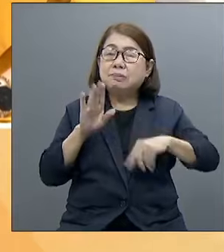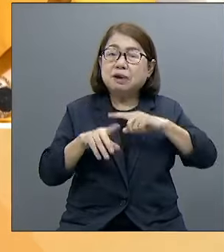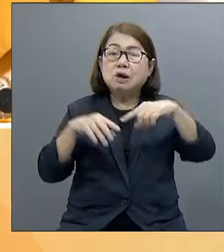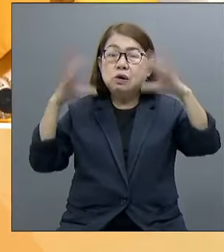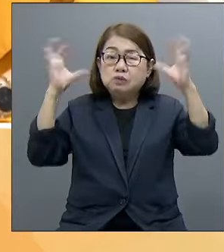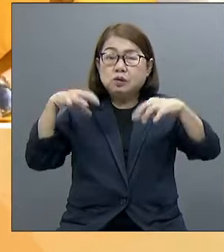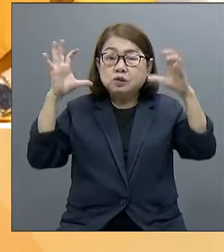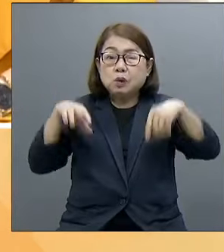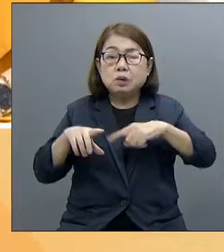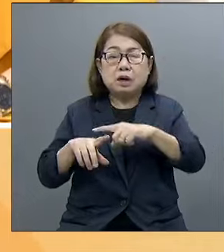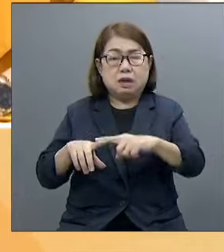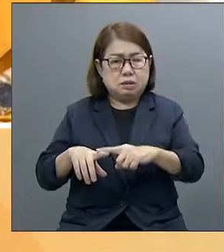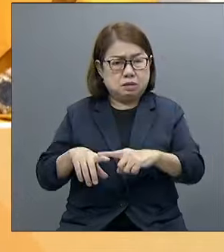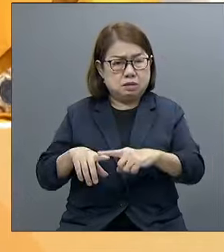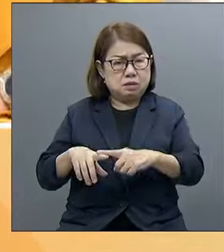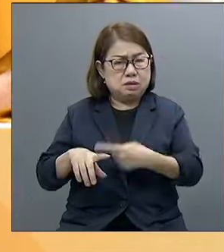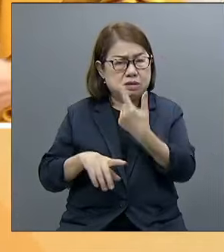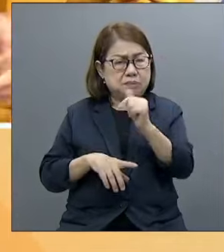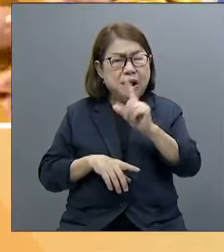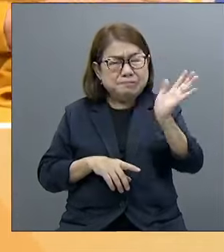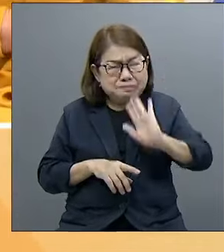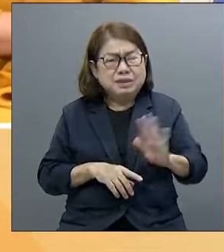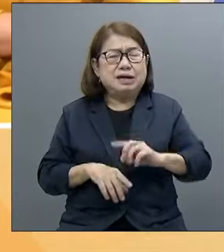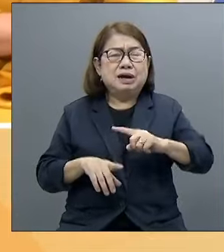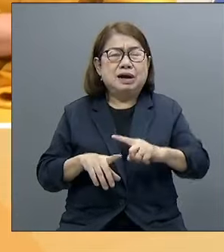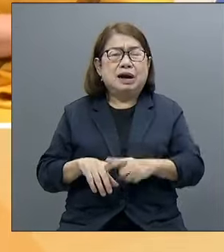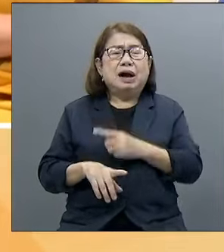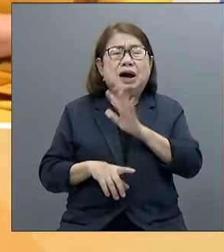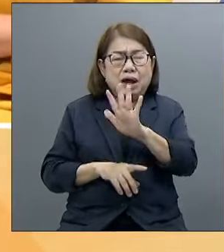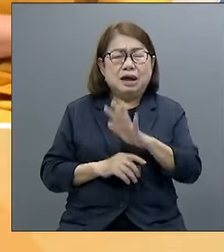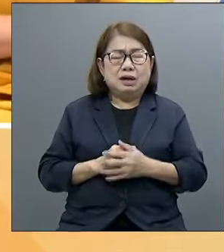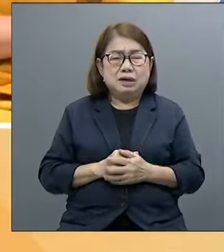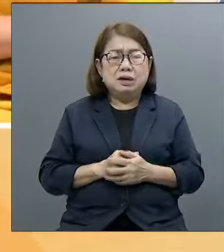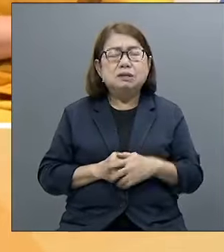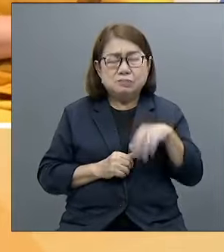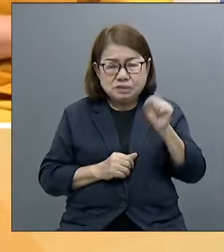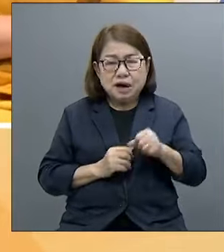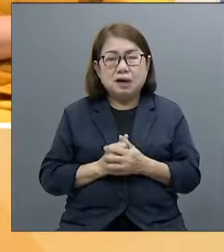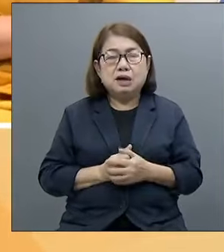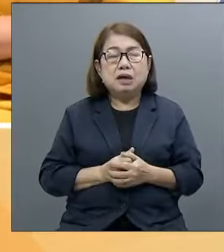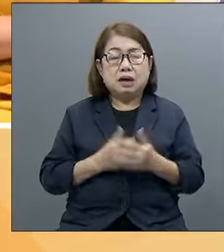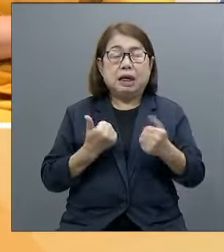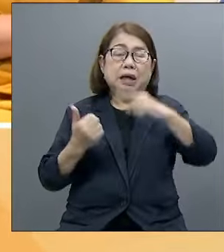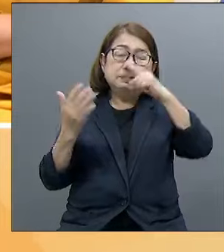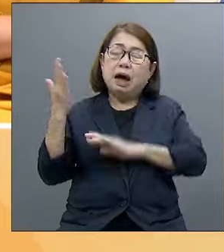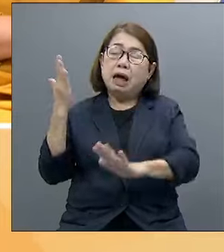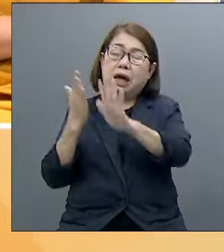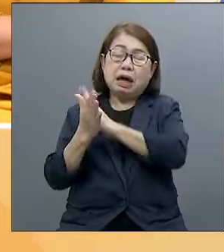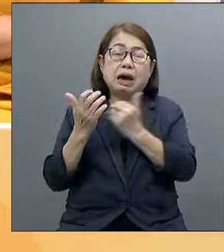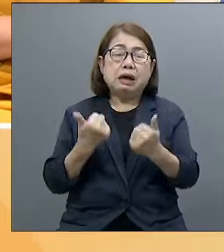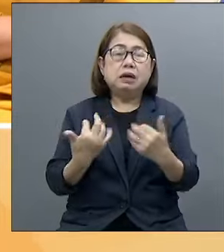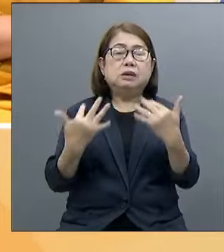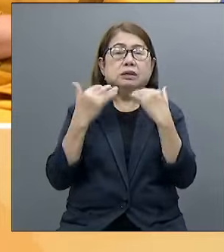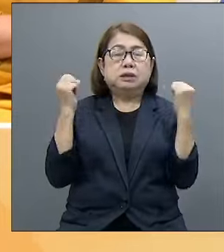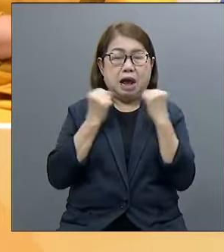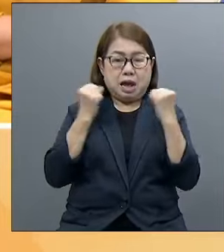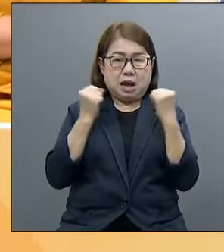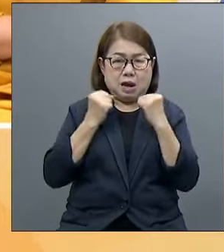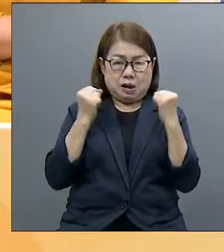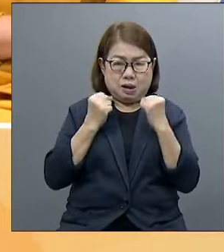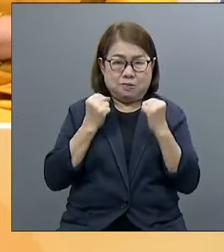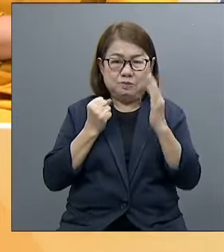ภาคม พฤษภาคมถึงไปม่วงผมละ คือต้องมีหน้าร้อนก่อนเอาอย่างนี้บ้านเราตอนนี้คือหน้าหนาวเรียกว่าเป็นหน้าหนาวก่อนละกันนะคะเลย